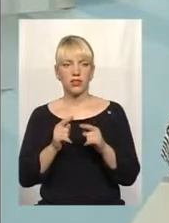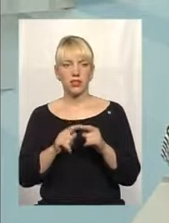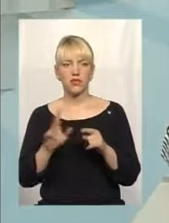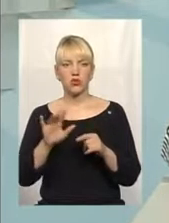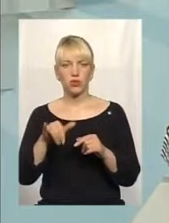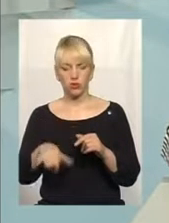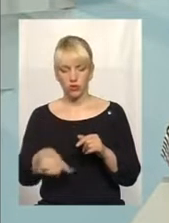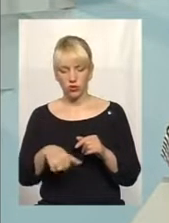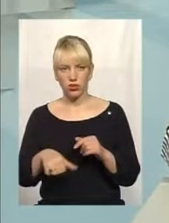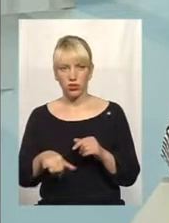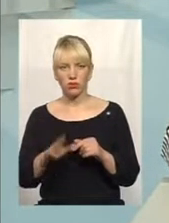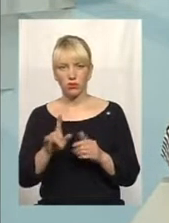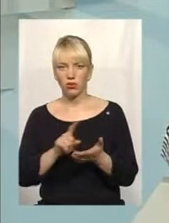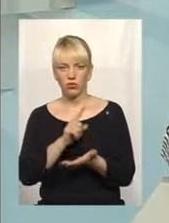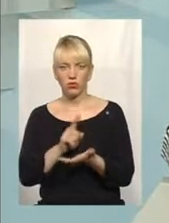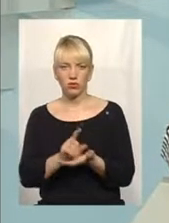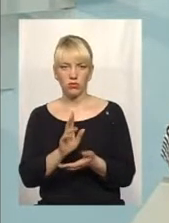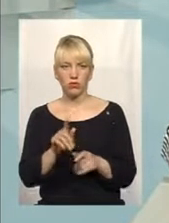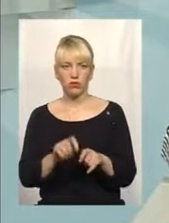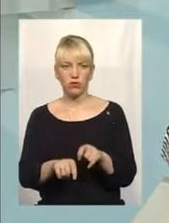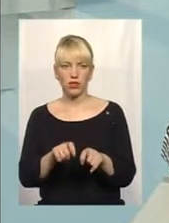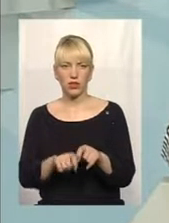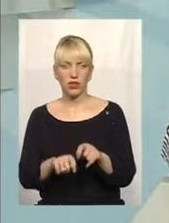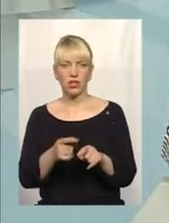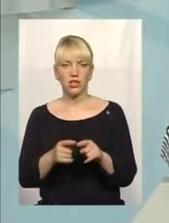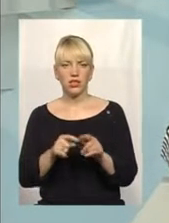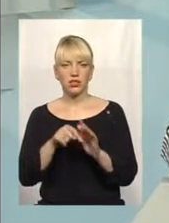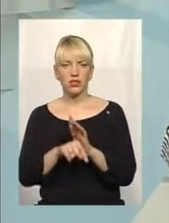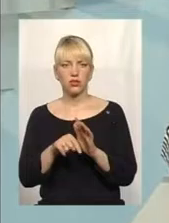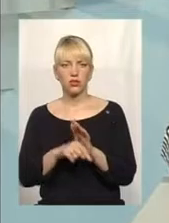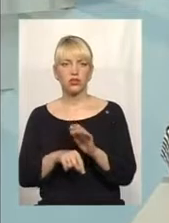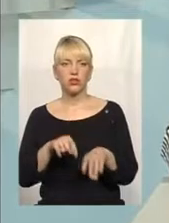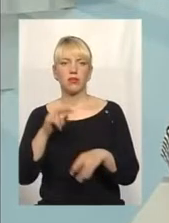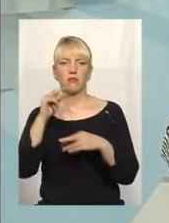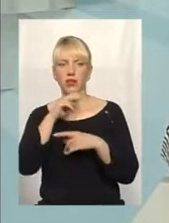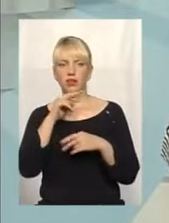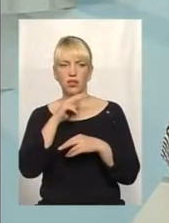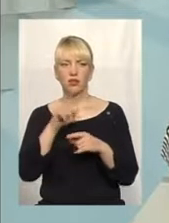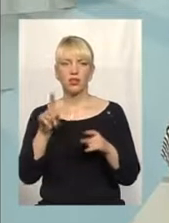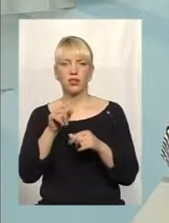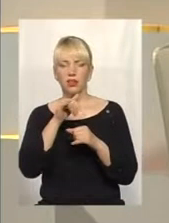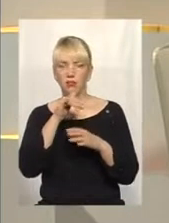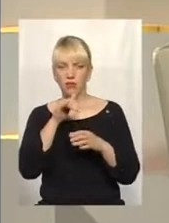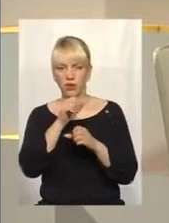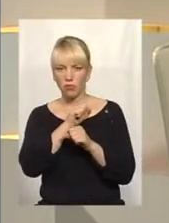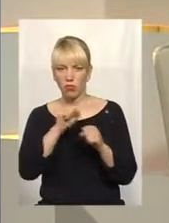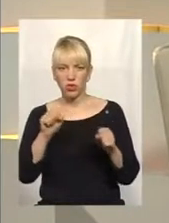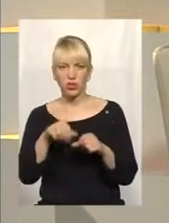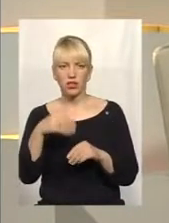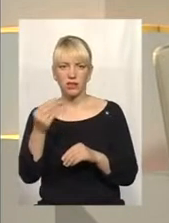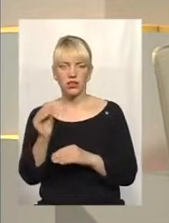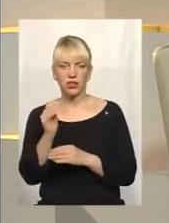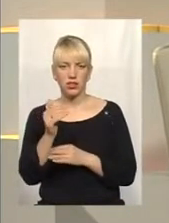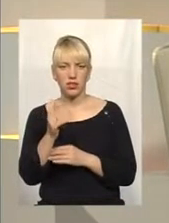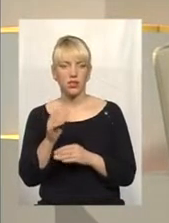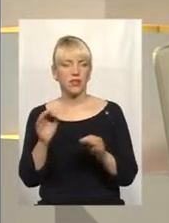її рюкзачку, воно обов'язково перевіряється. Особливо це стосується медикаментів, яких не можна дитині з собою давати ні в якому разі, тому що наші